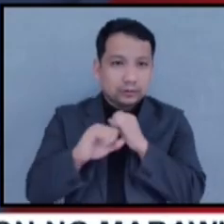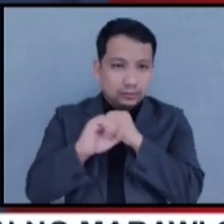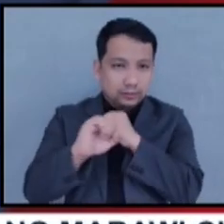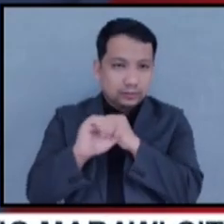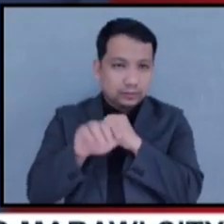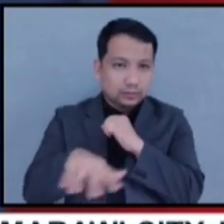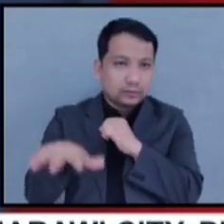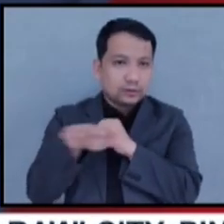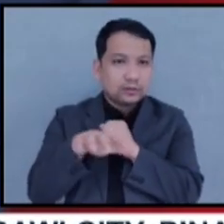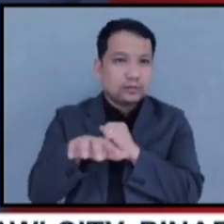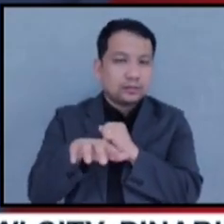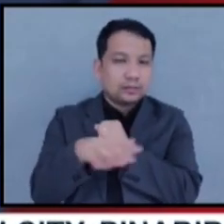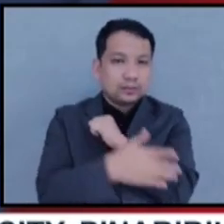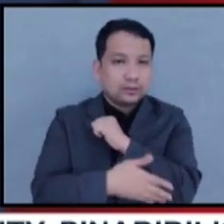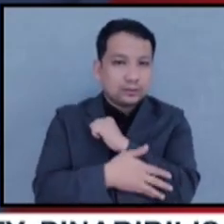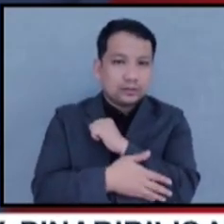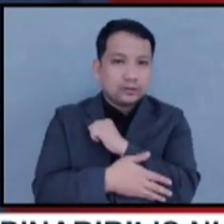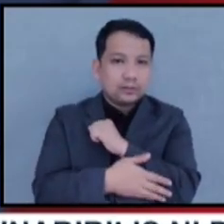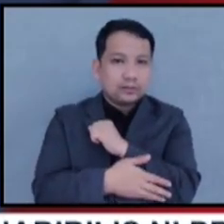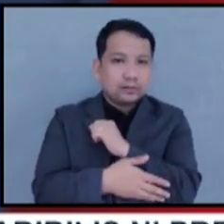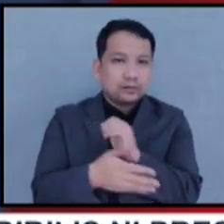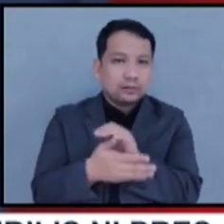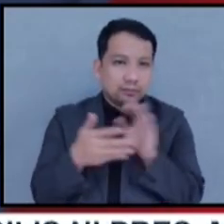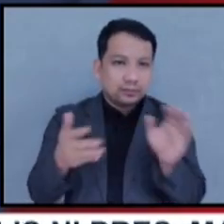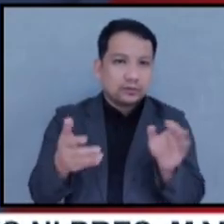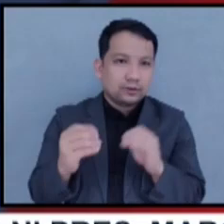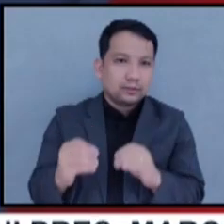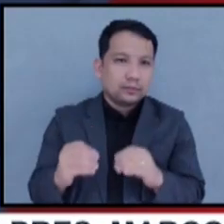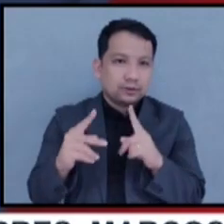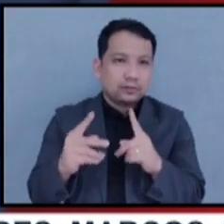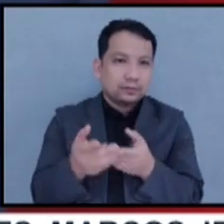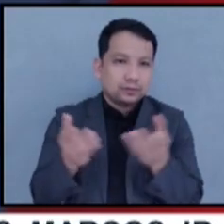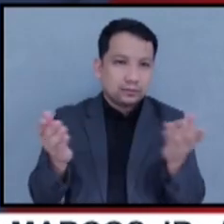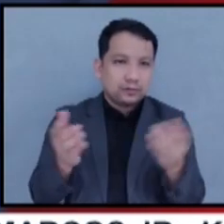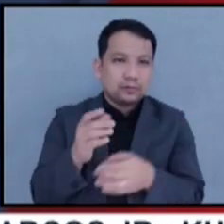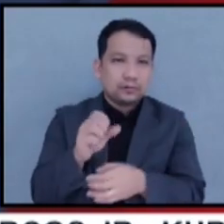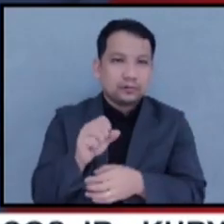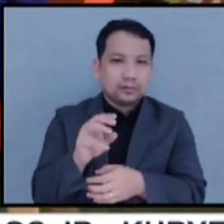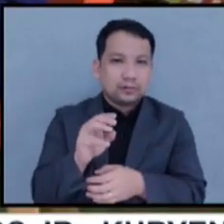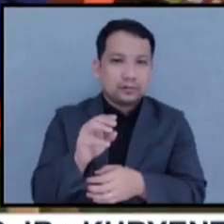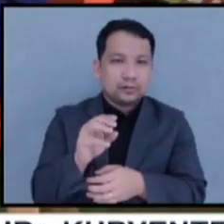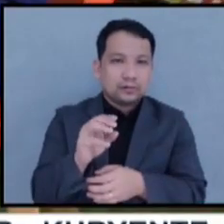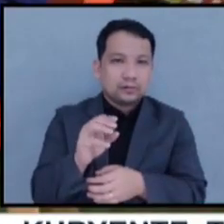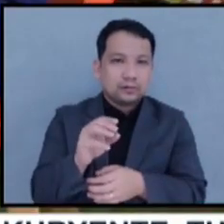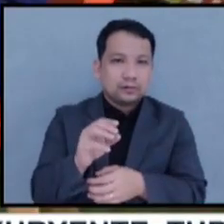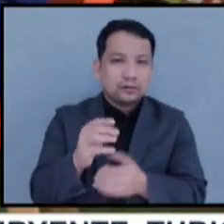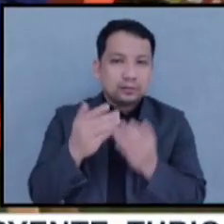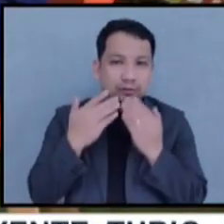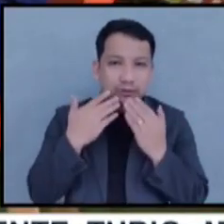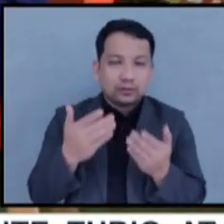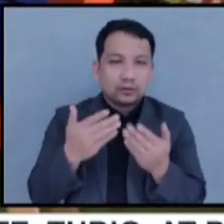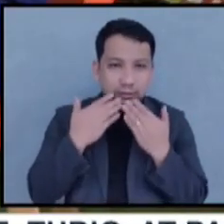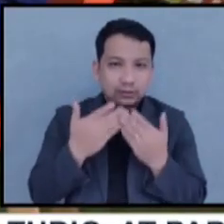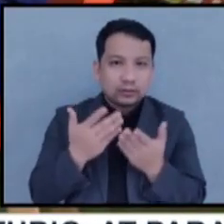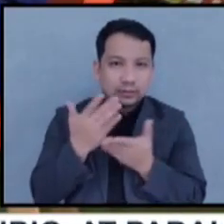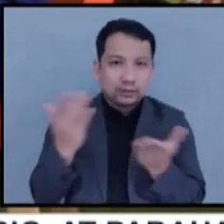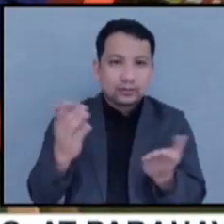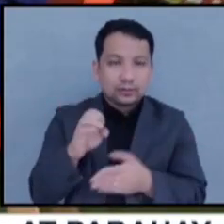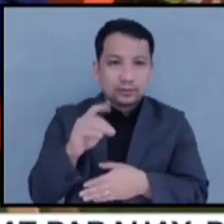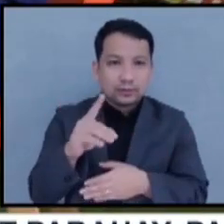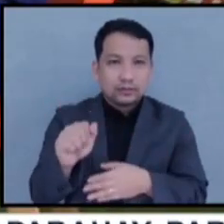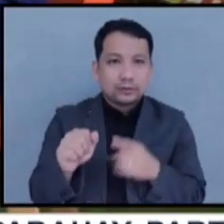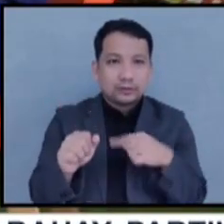sa abroad, no, malaki po ang oportunidad para sa mga SMEs. Oh, maraming salamat po, ha, Ms. Edna, at sa ating mga